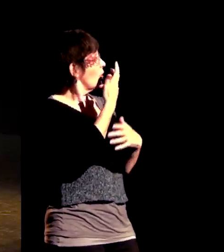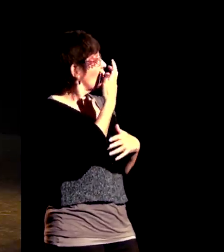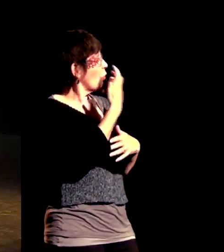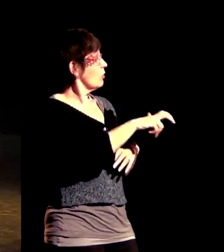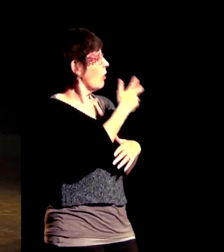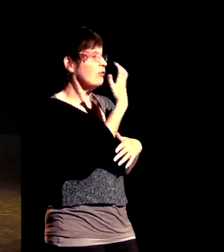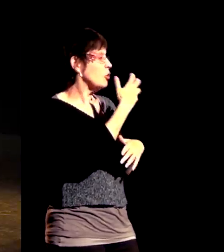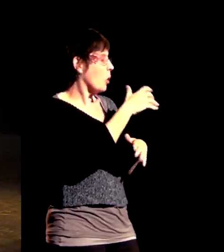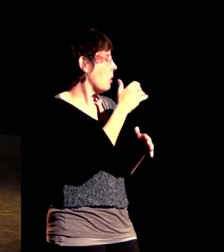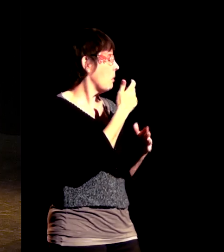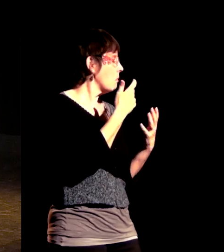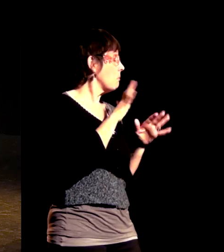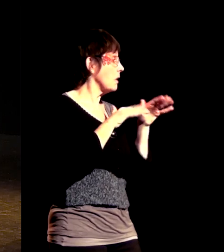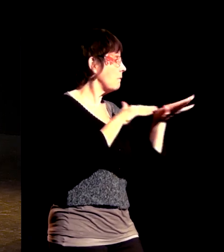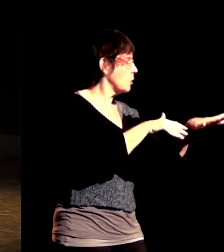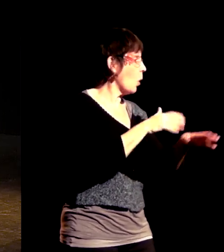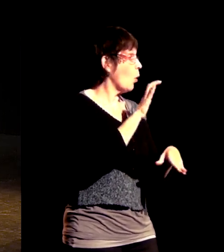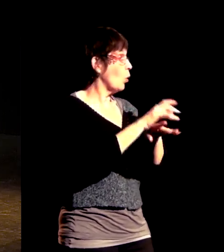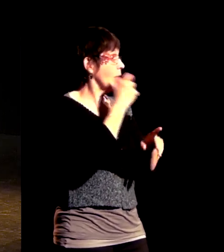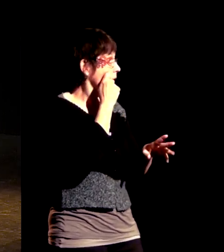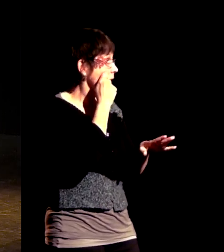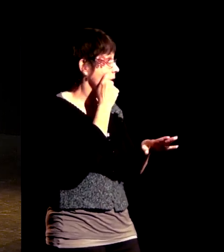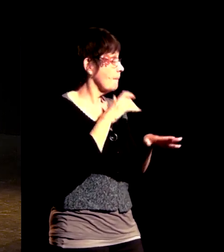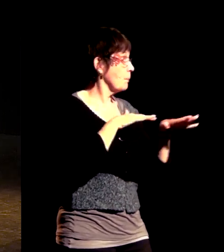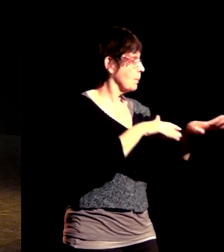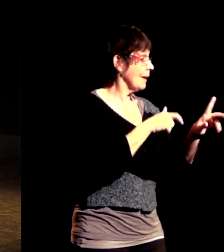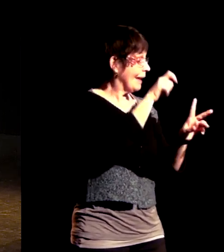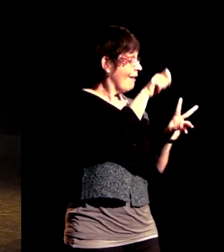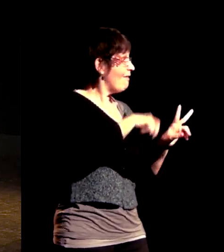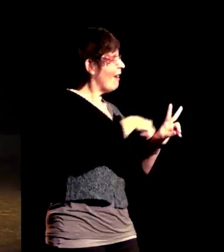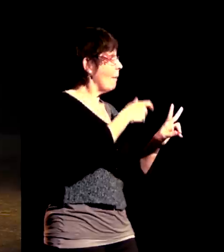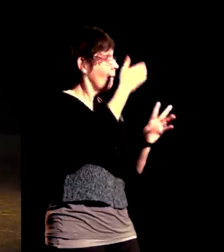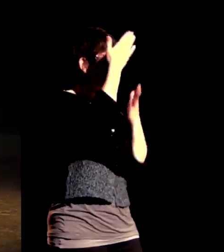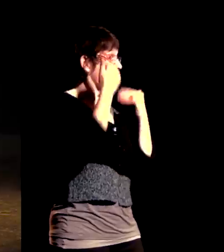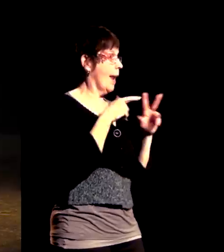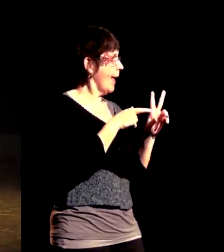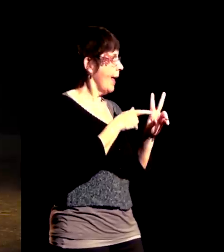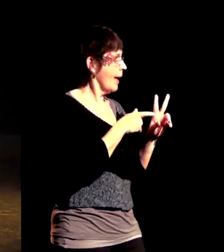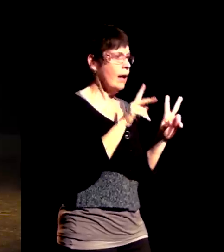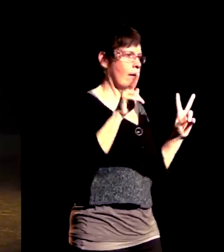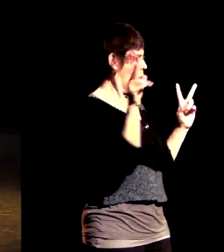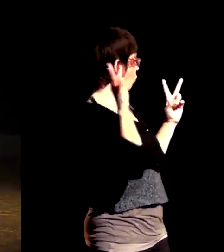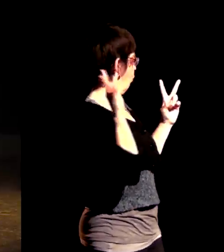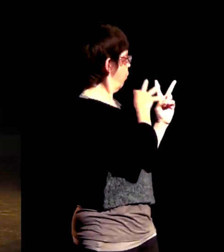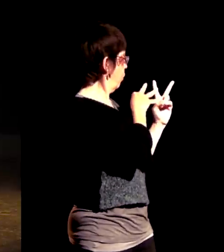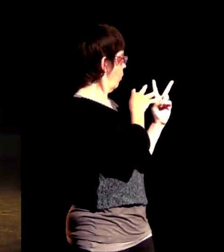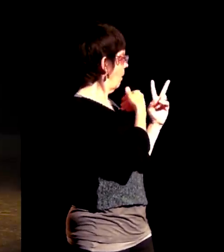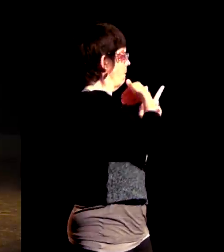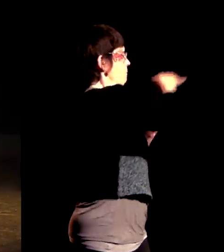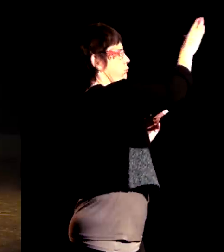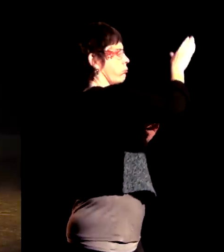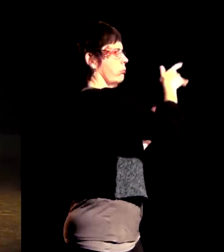500 manifestants antiracistes virent de la manifestation les femmes voilées en criant « On n'est pas là pour ça ! On n'est pas là pour ça !»